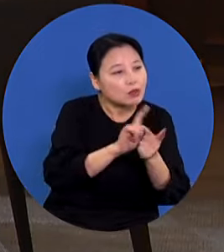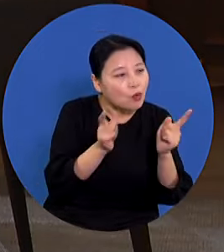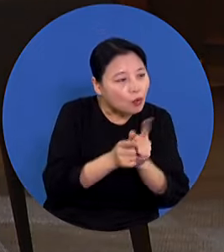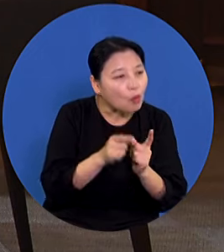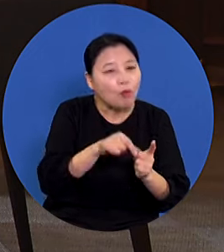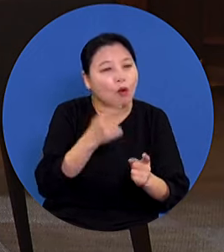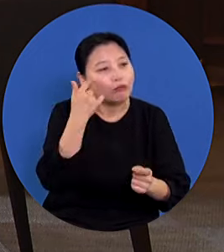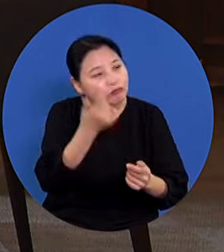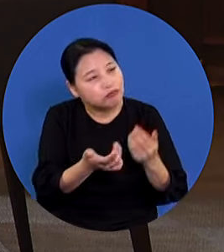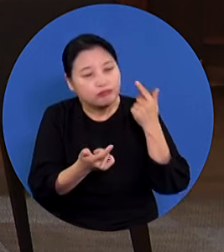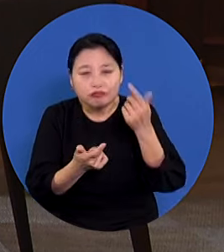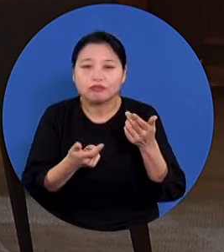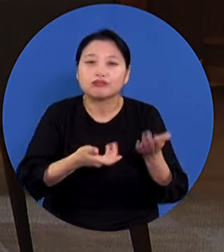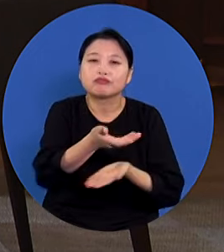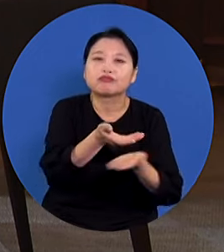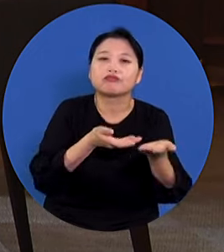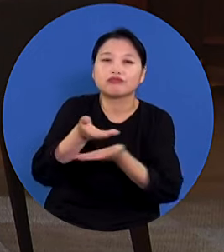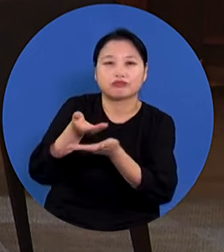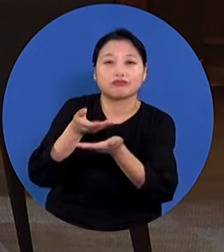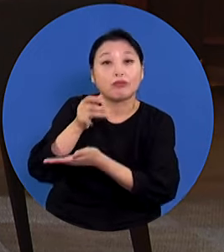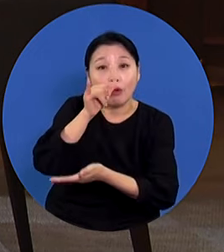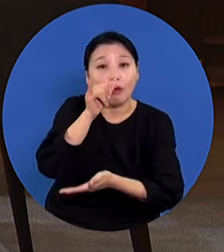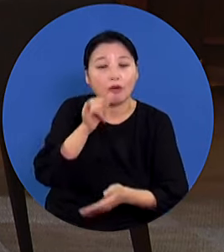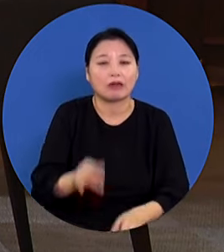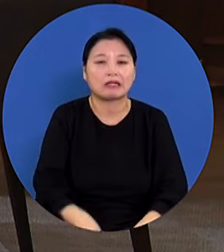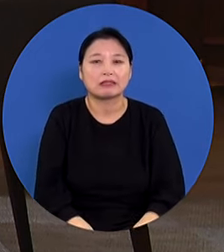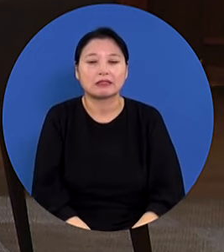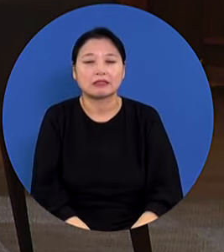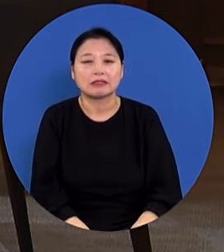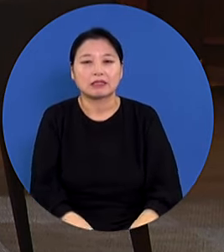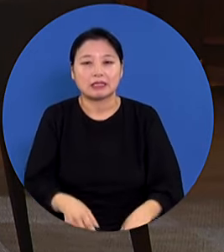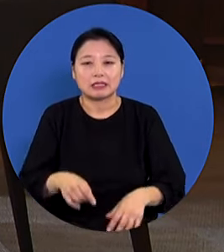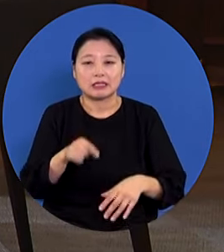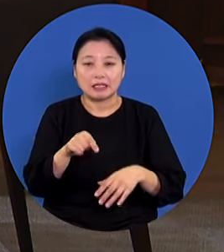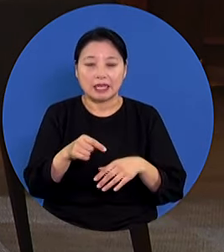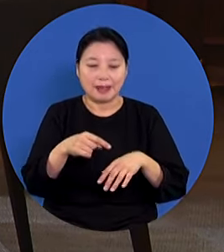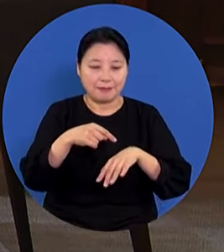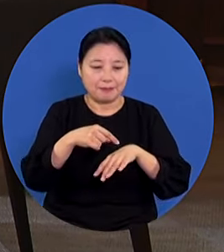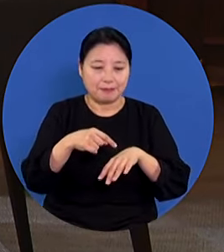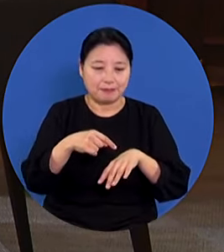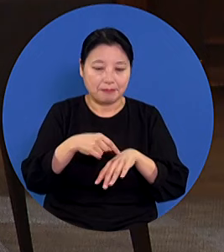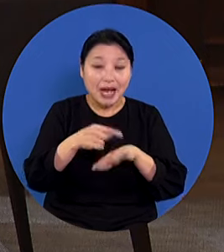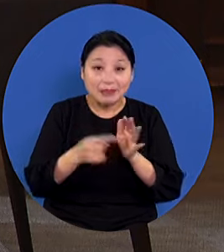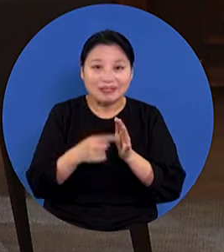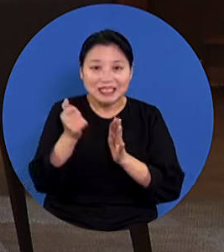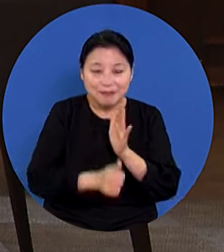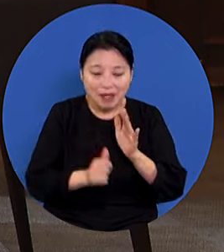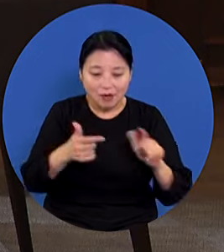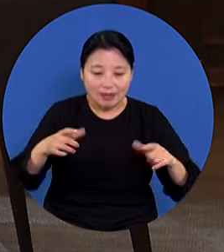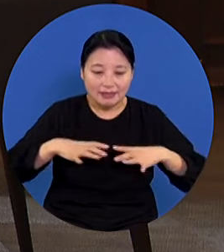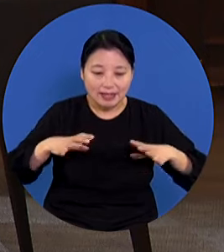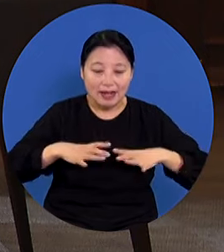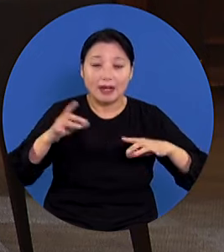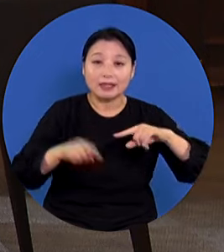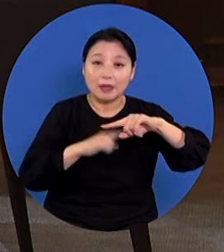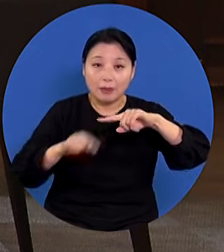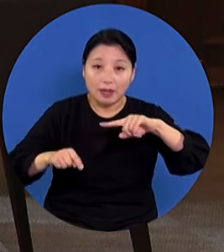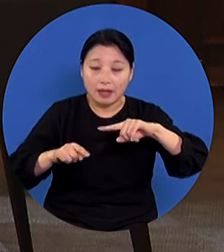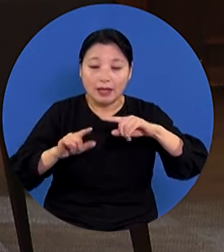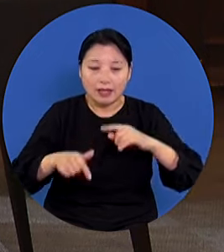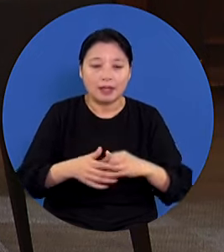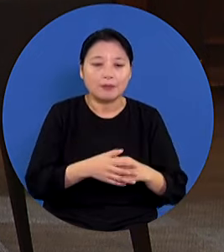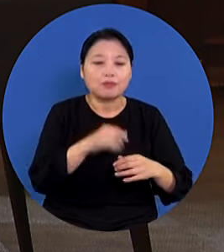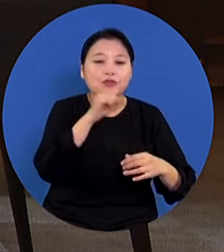업무를 많이 하는데 이 사실은 이 망원과제의 자랑대회는 저희 학교에 그 동아리 여러 동아리